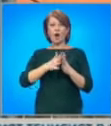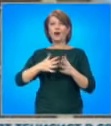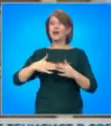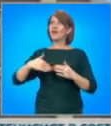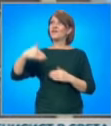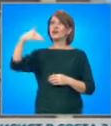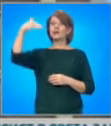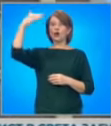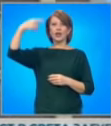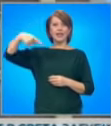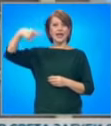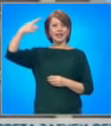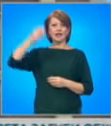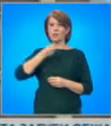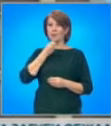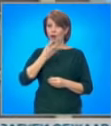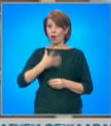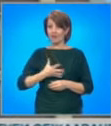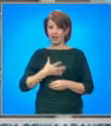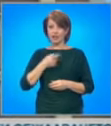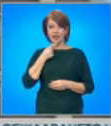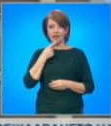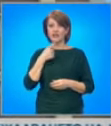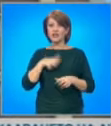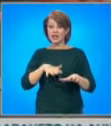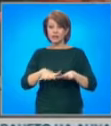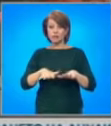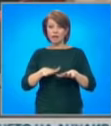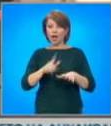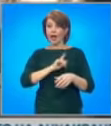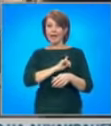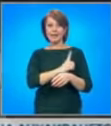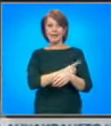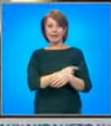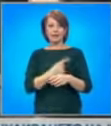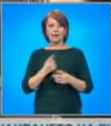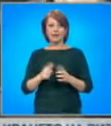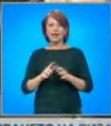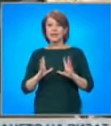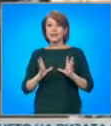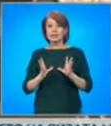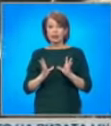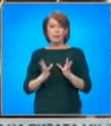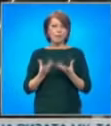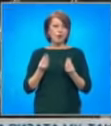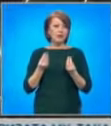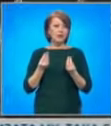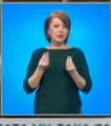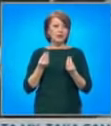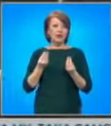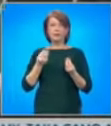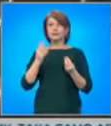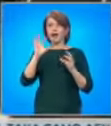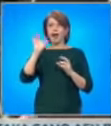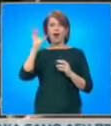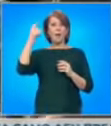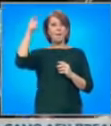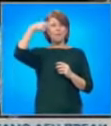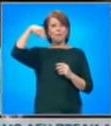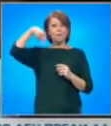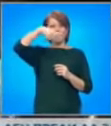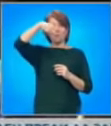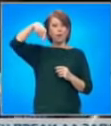на сградите в Благоевград, разказват, че трусът е бил силен. Започнаха да се клатат кололеите,